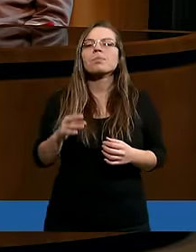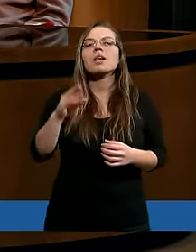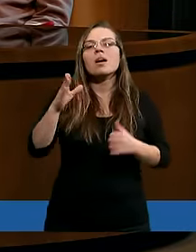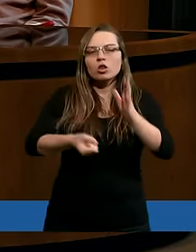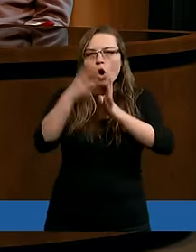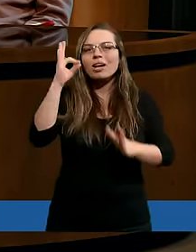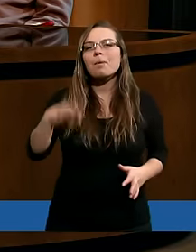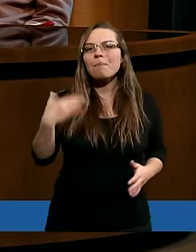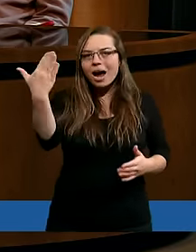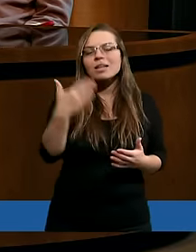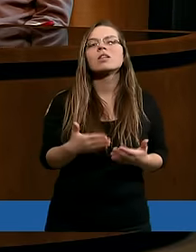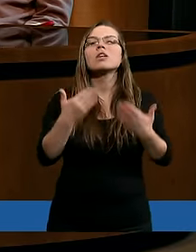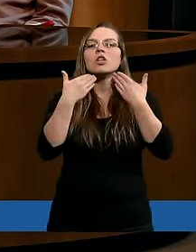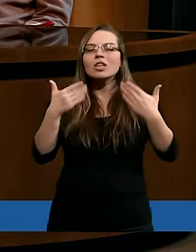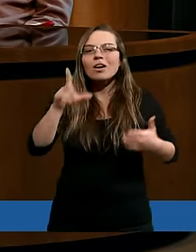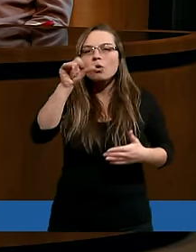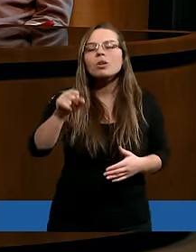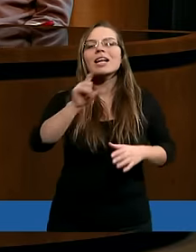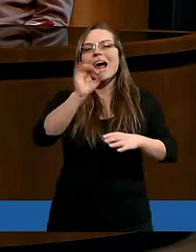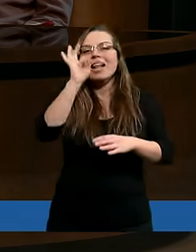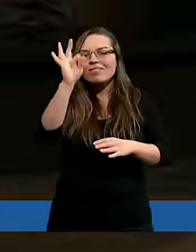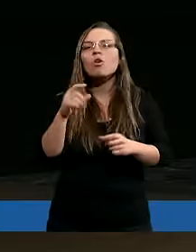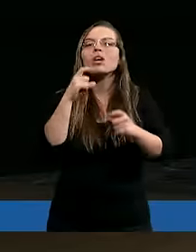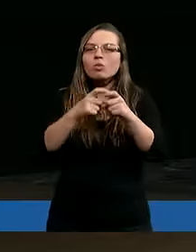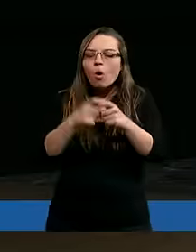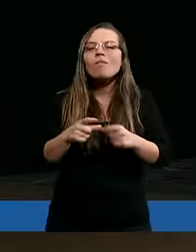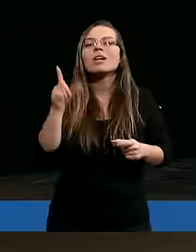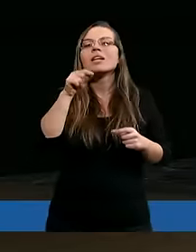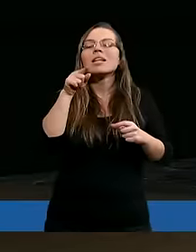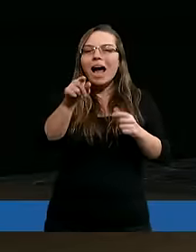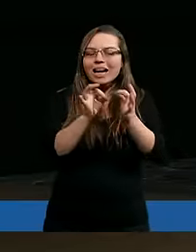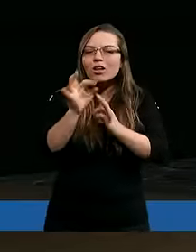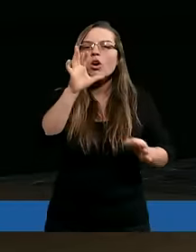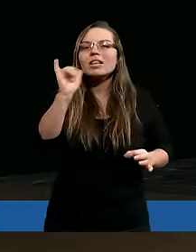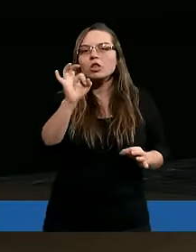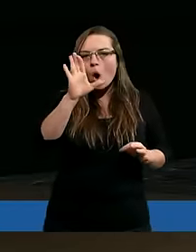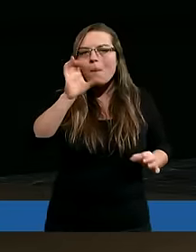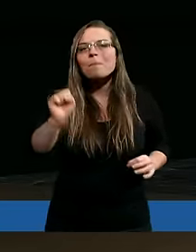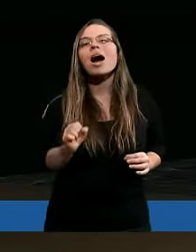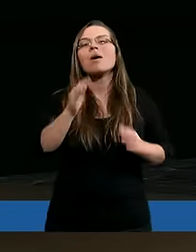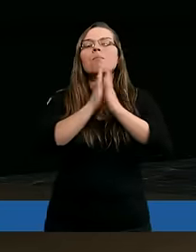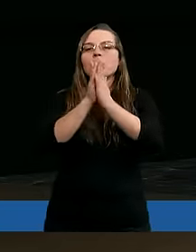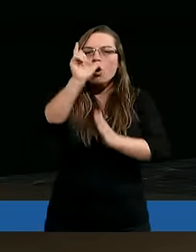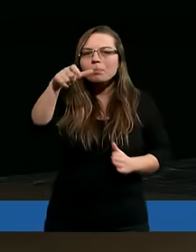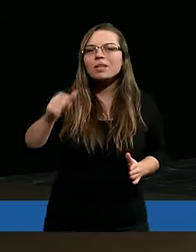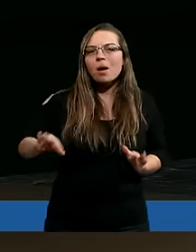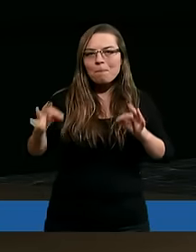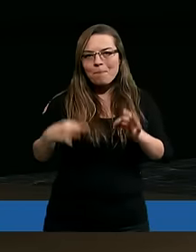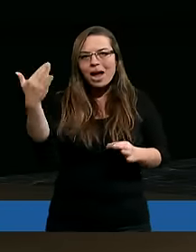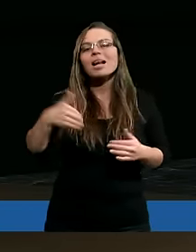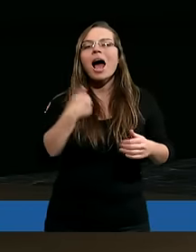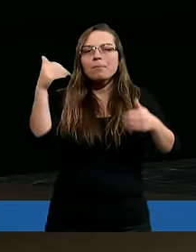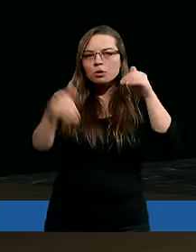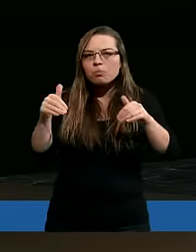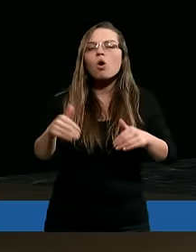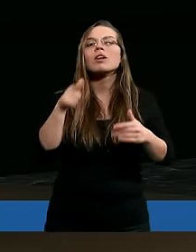Nasz dobry Panie, dziękujemy Tobie za Twoje słowo, za historię Hioba. Prosimy Cię, Panie, abyśmy mogli